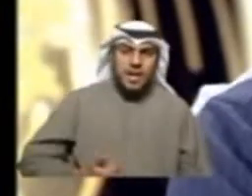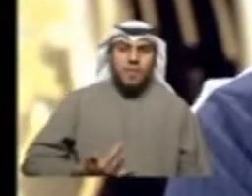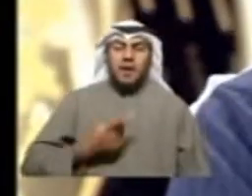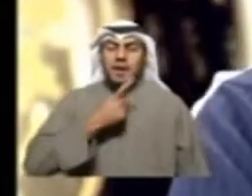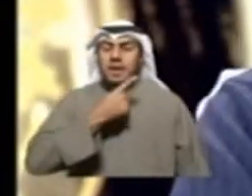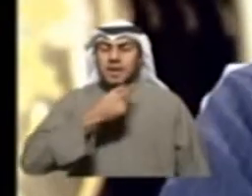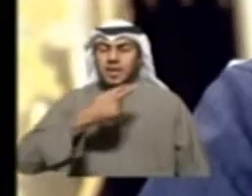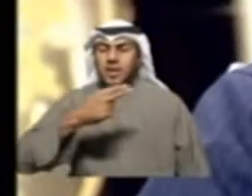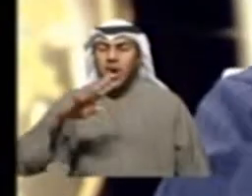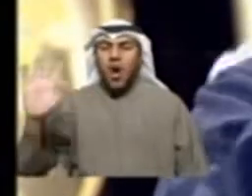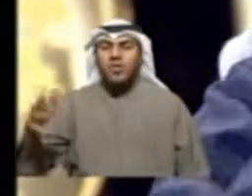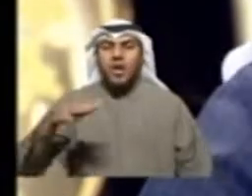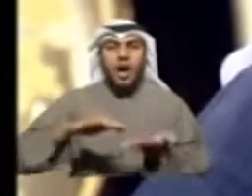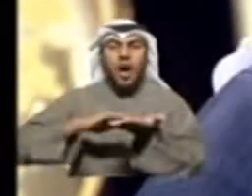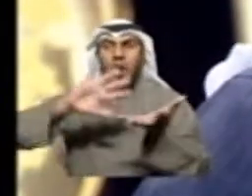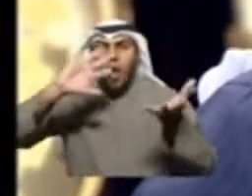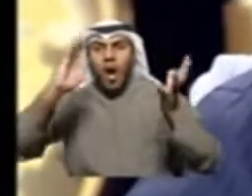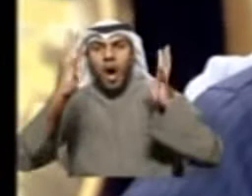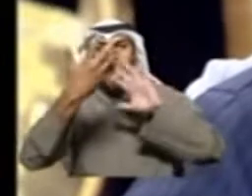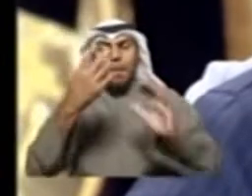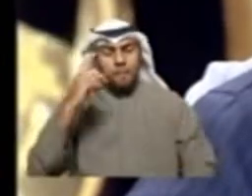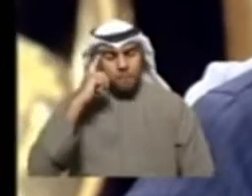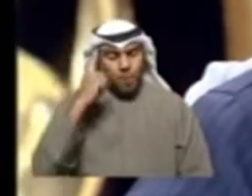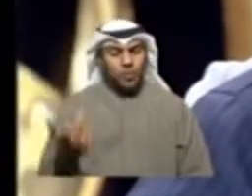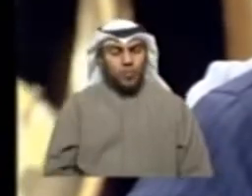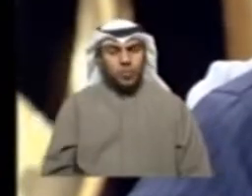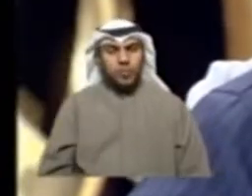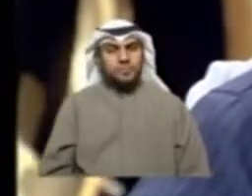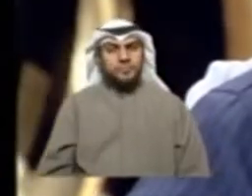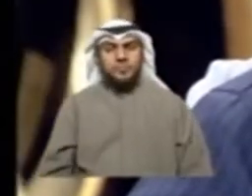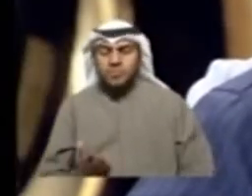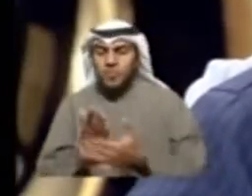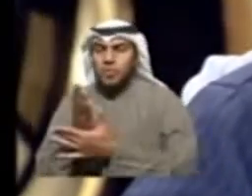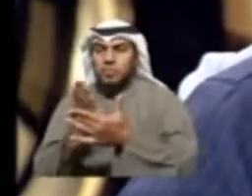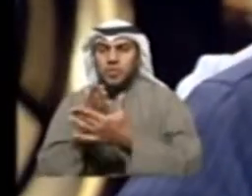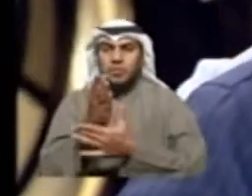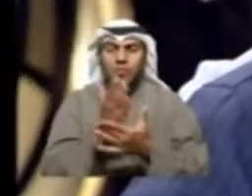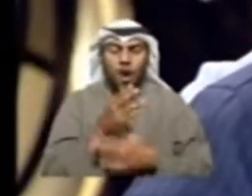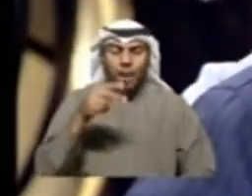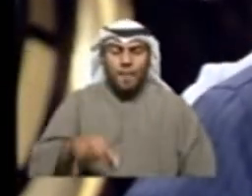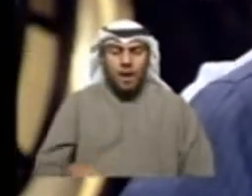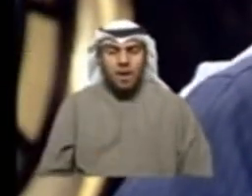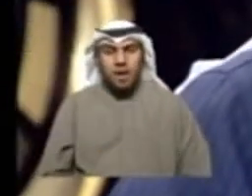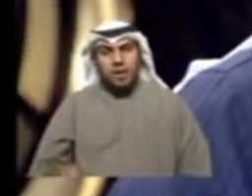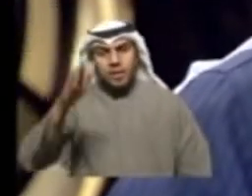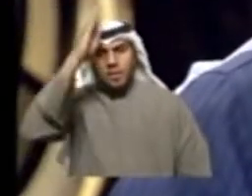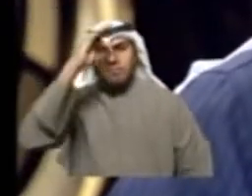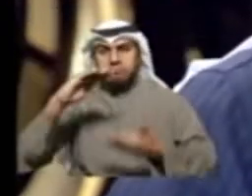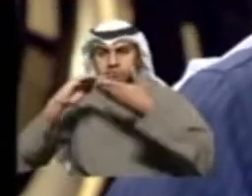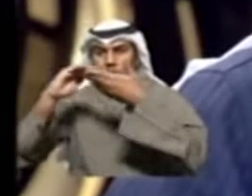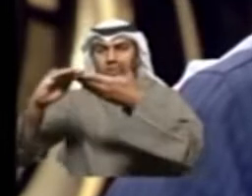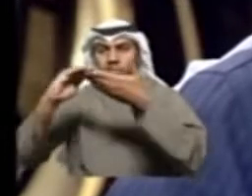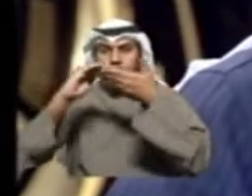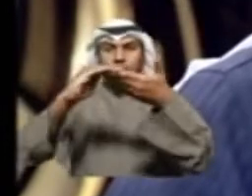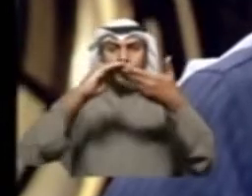مواقفها السابقة برأب الصدع العربي قبل الغزو، وحتى وصلنا إلى إعادة إعمار العراق. هذا العراق الذي